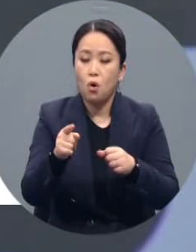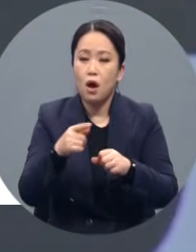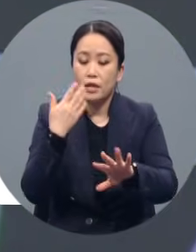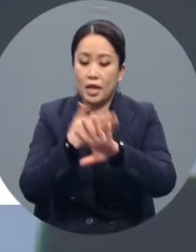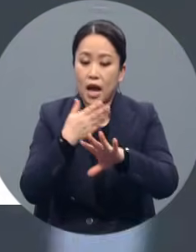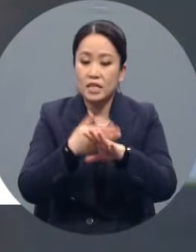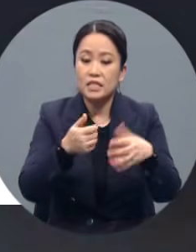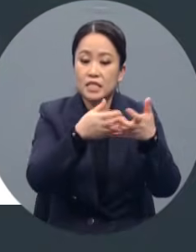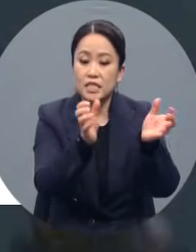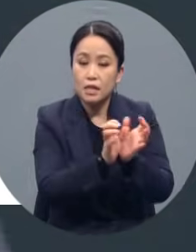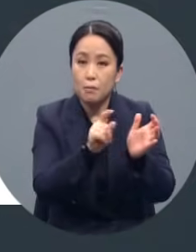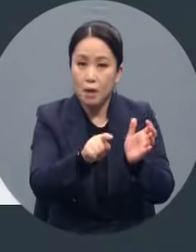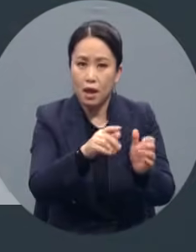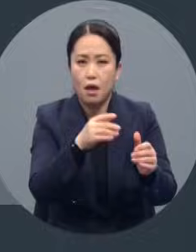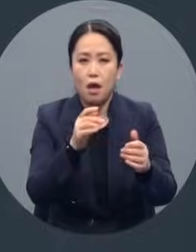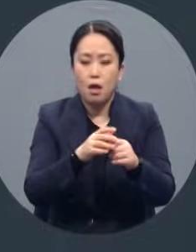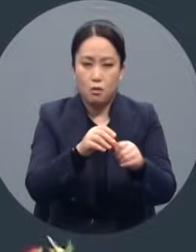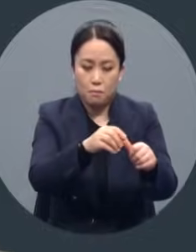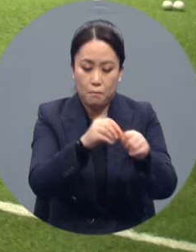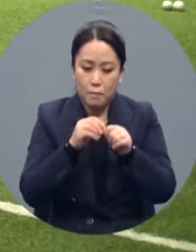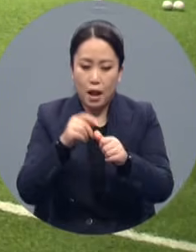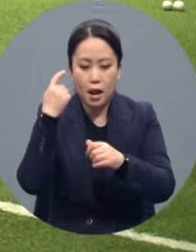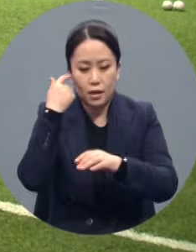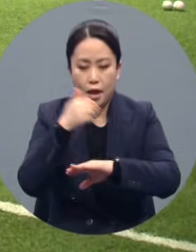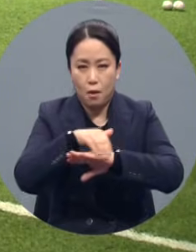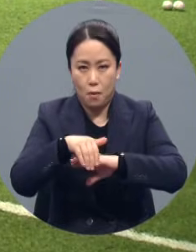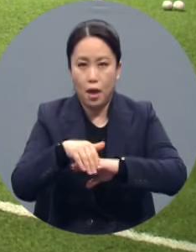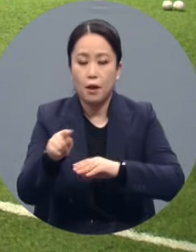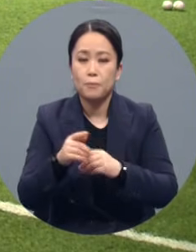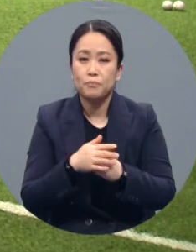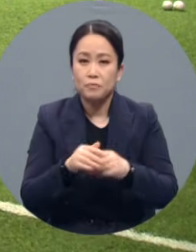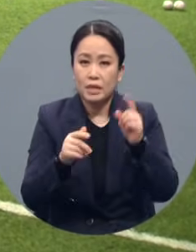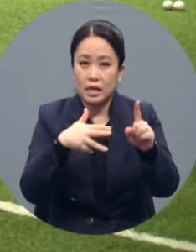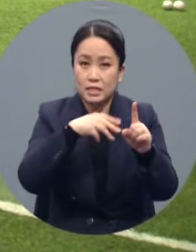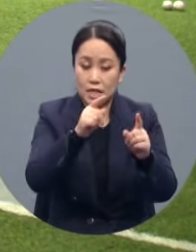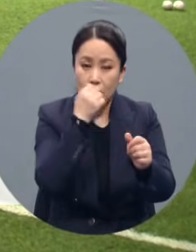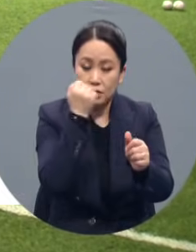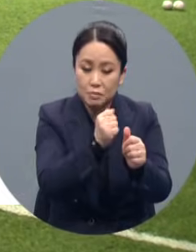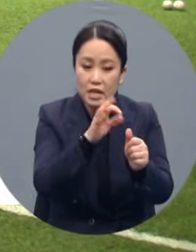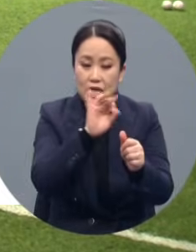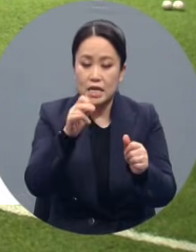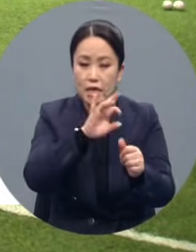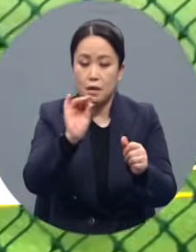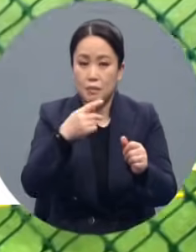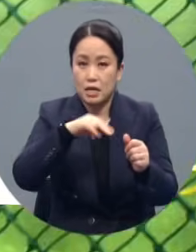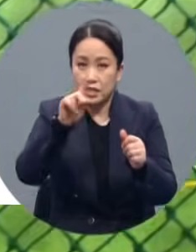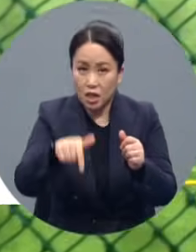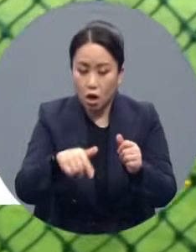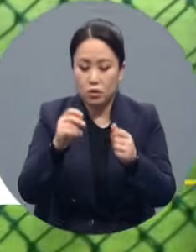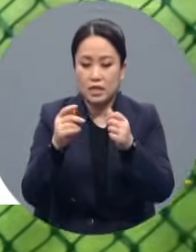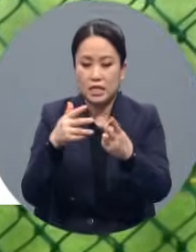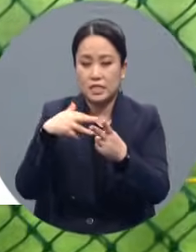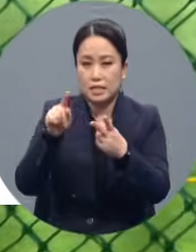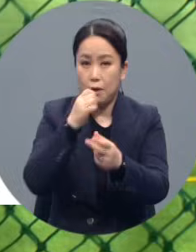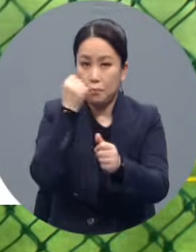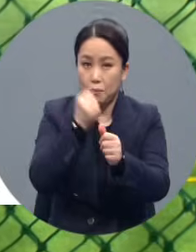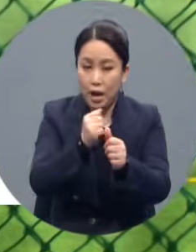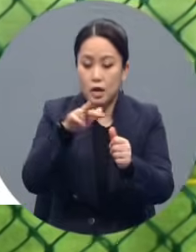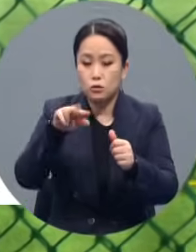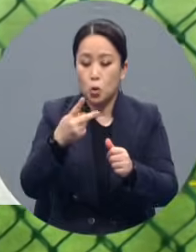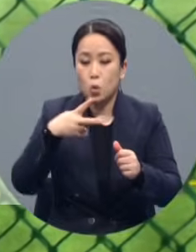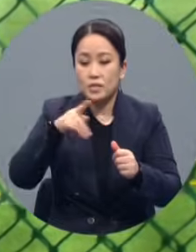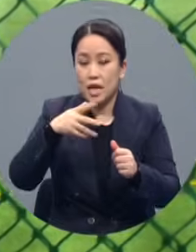외야수들 영입으로 수비력 보강을 노리고 있습니다. 1차 지명 이민석과 2차 1라운드에 지명된 조세진 등 대역급